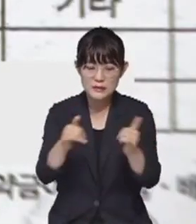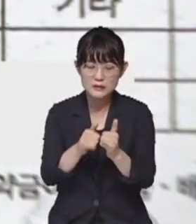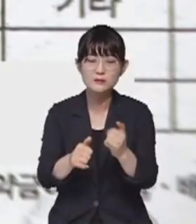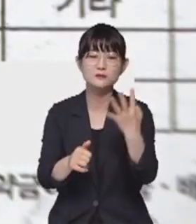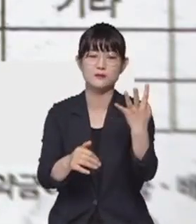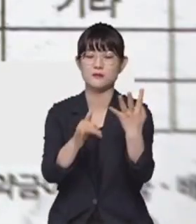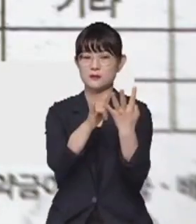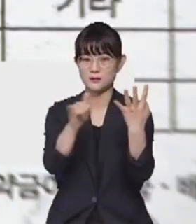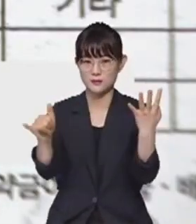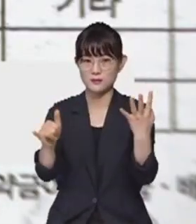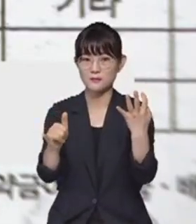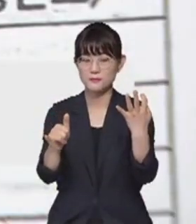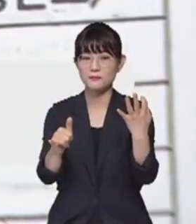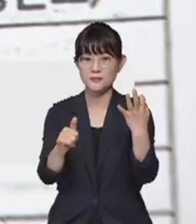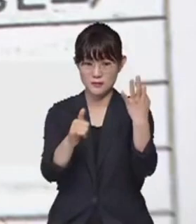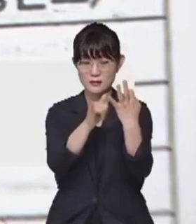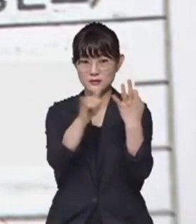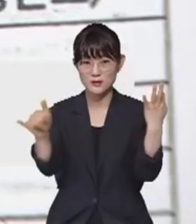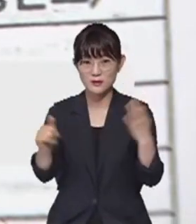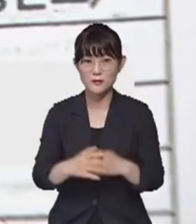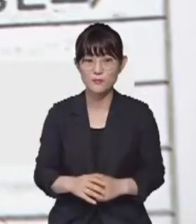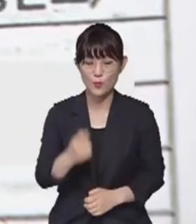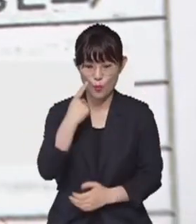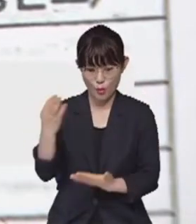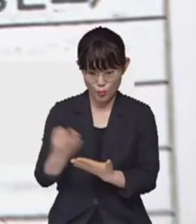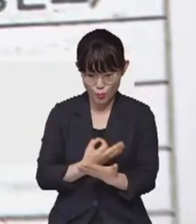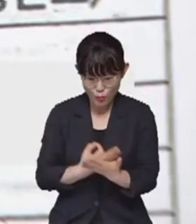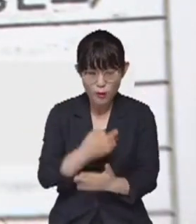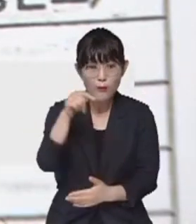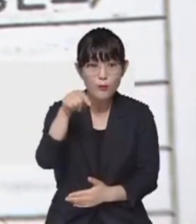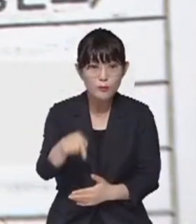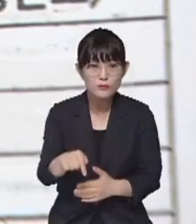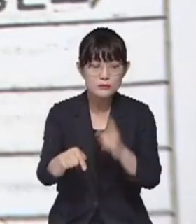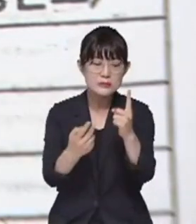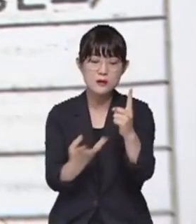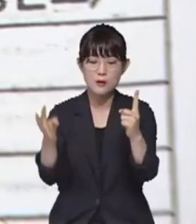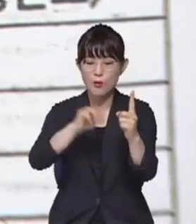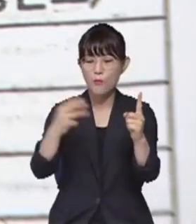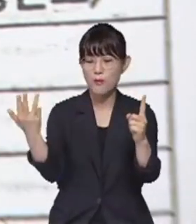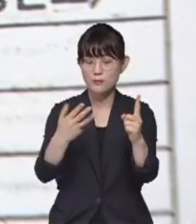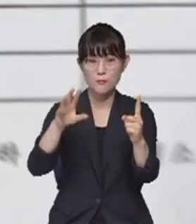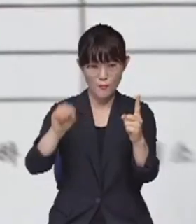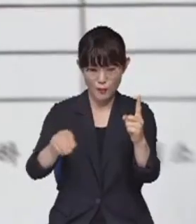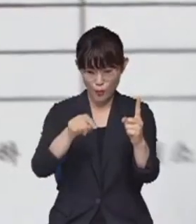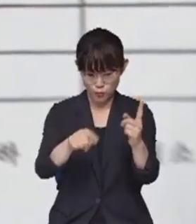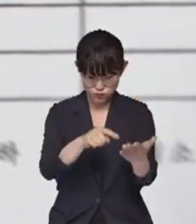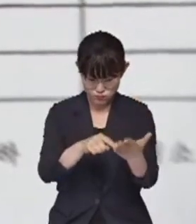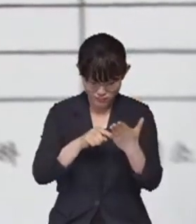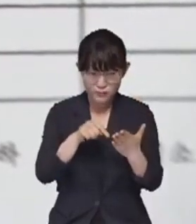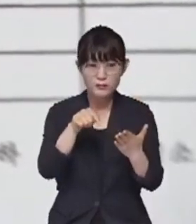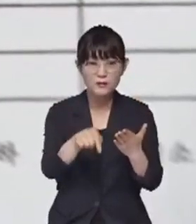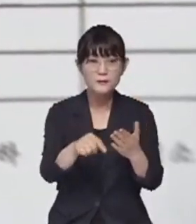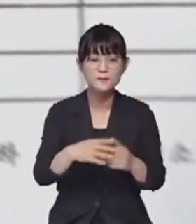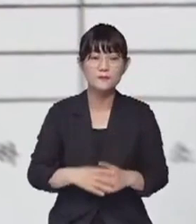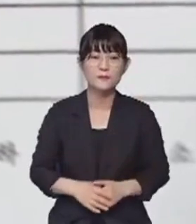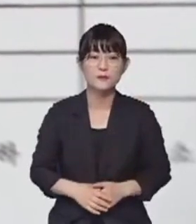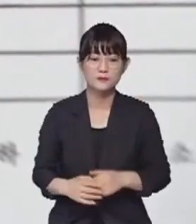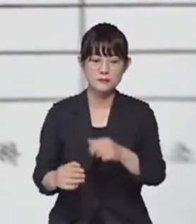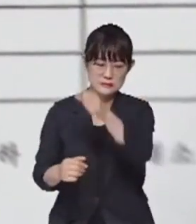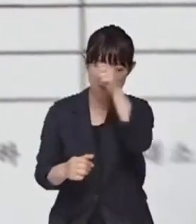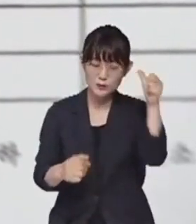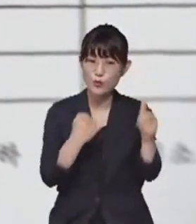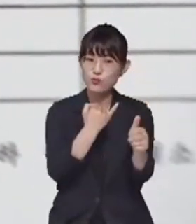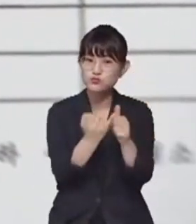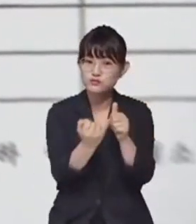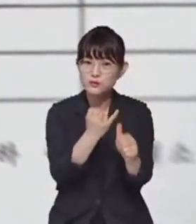14명. 인건비를 수령한 것으로 처리된 금액도 1억 8천만 원에 이릅니다. 장로 부부가 좋은 일에